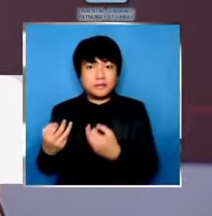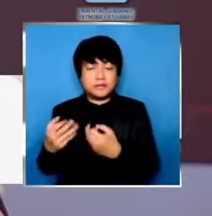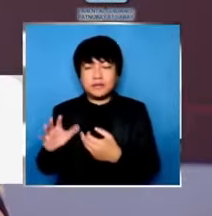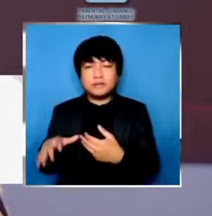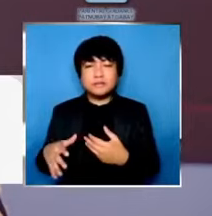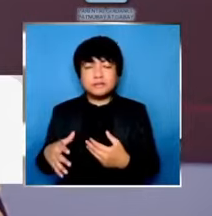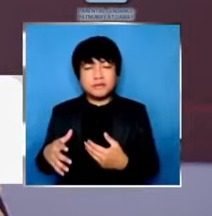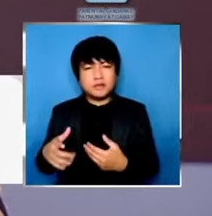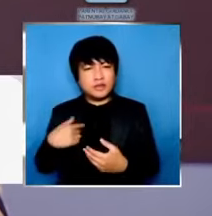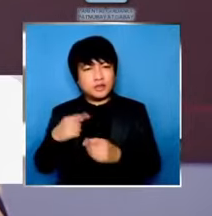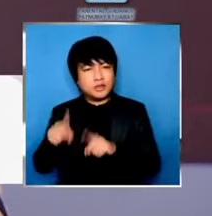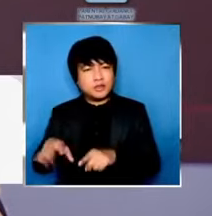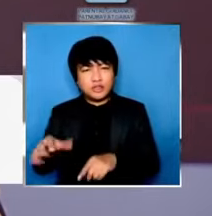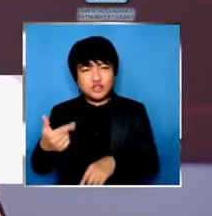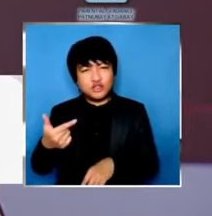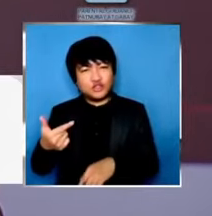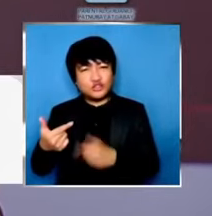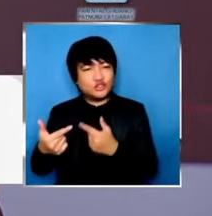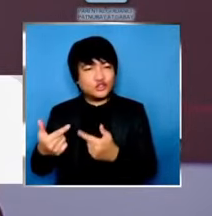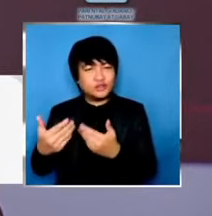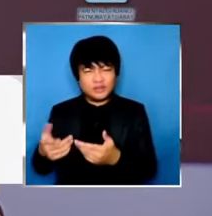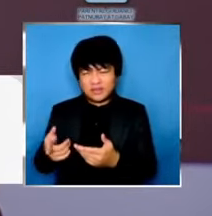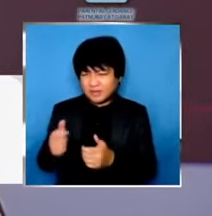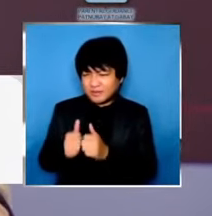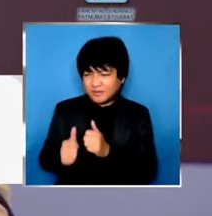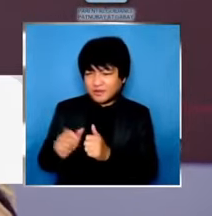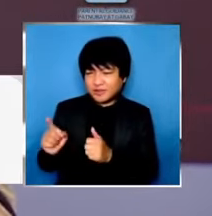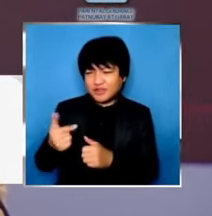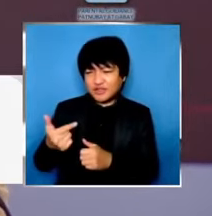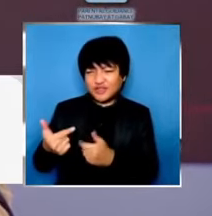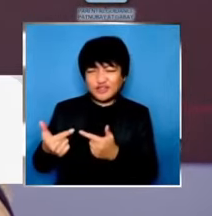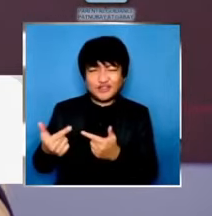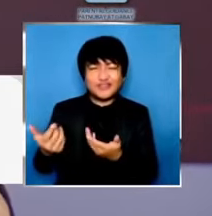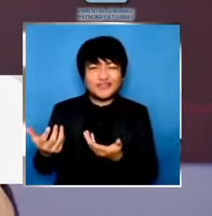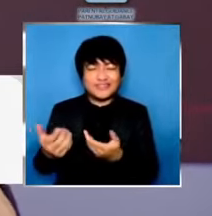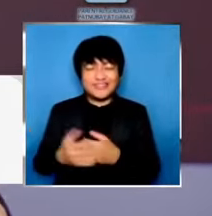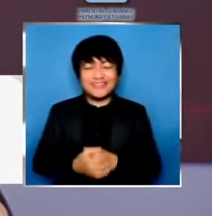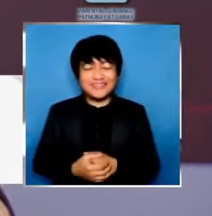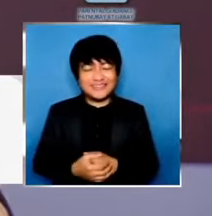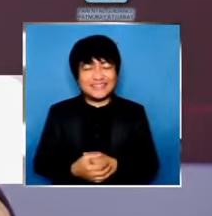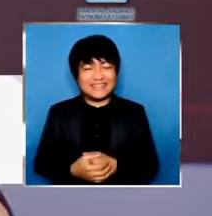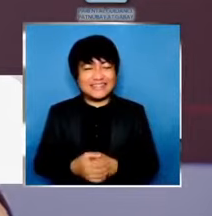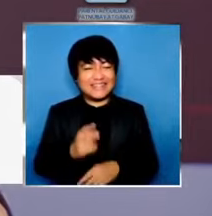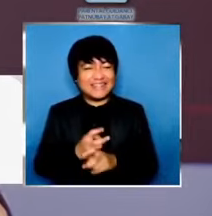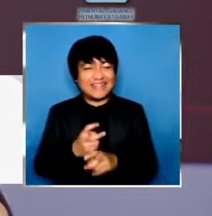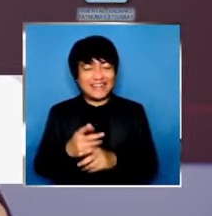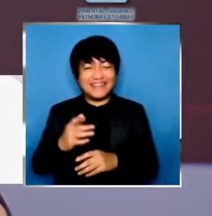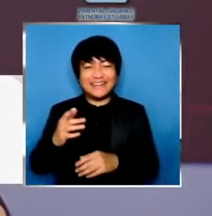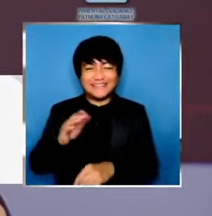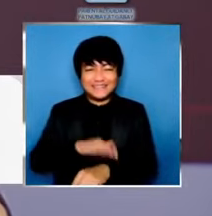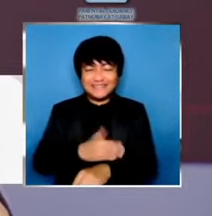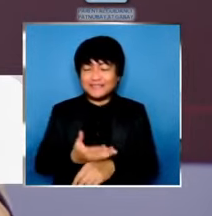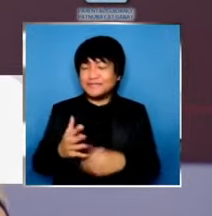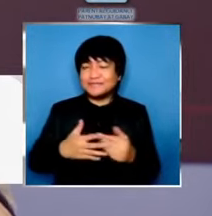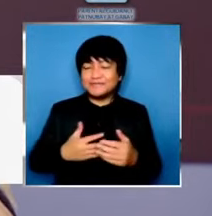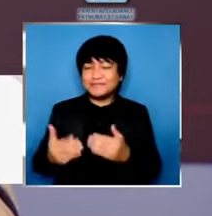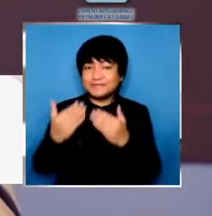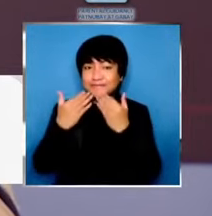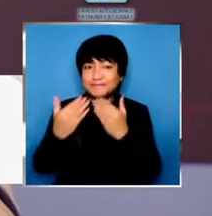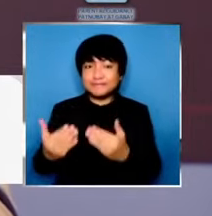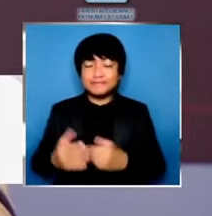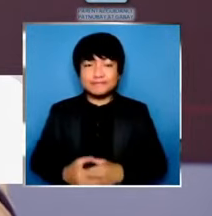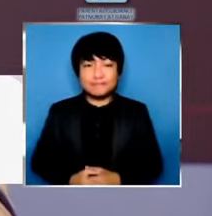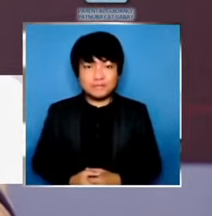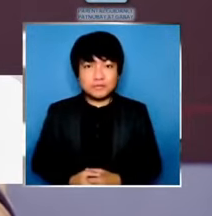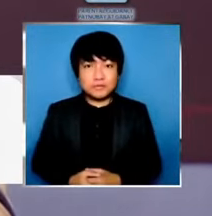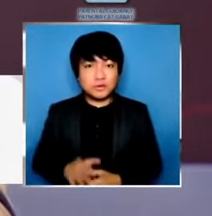siya, G. Ano G? Huwag mo nga akong G. Yung pala yun. Maraming salamat sa katotohanan at buong tapang na